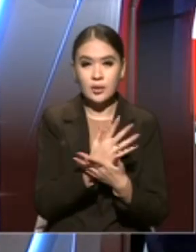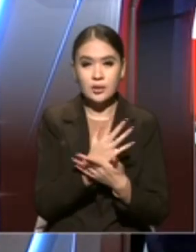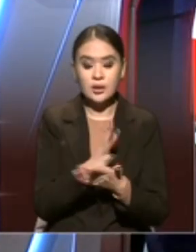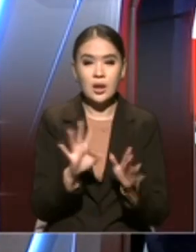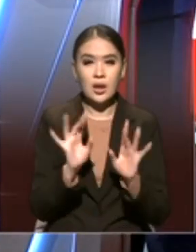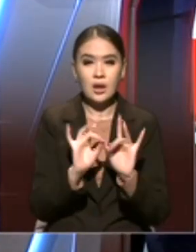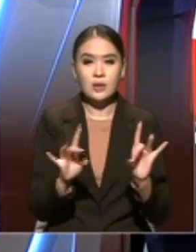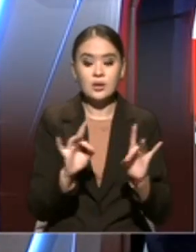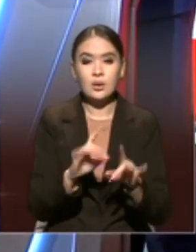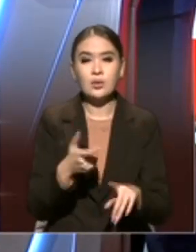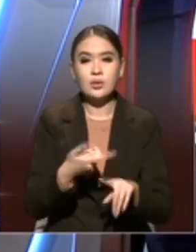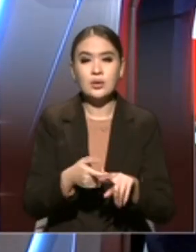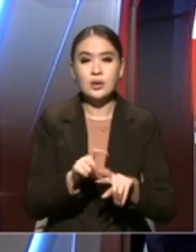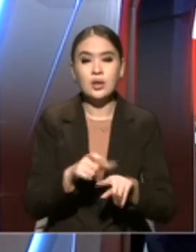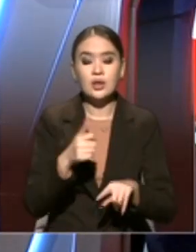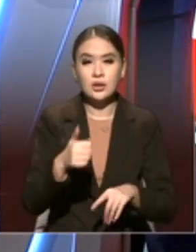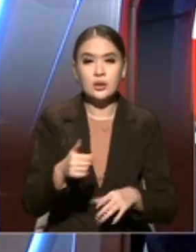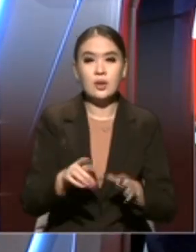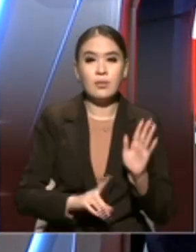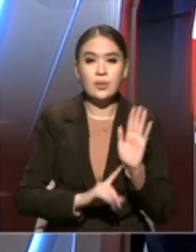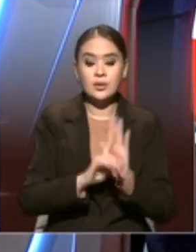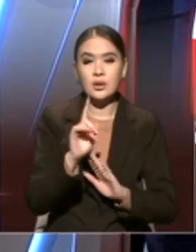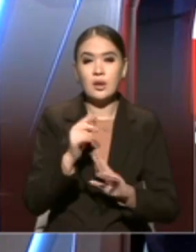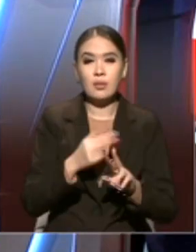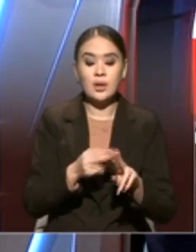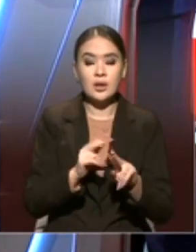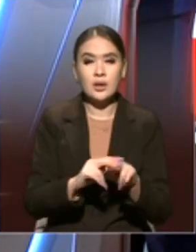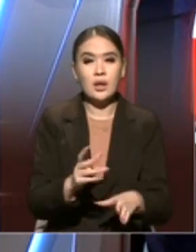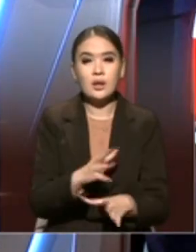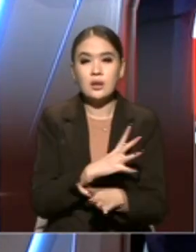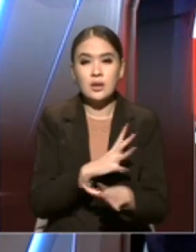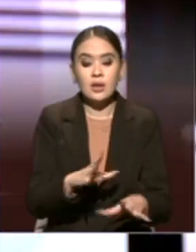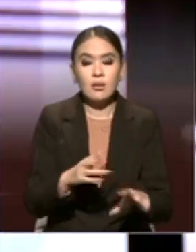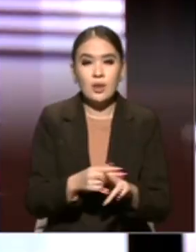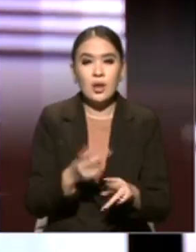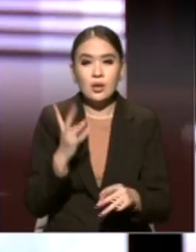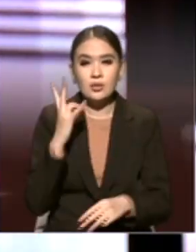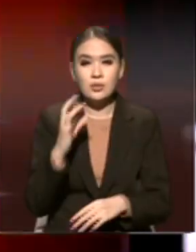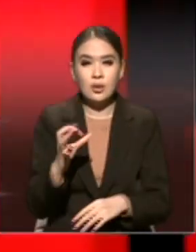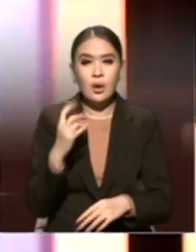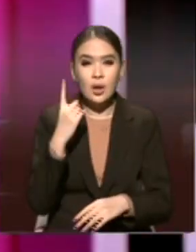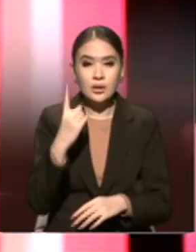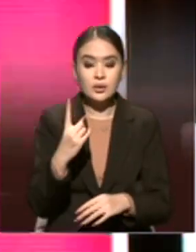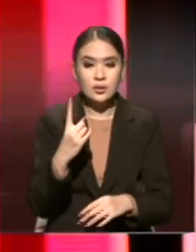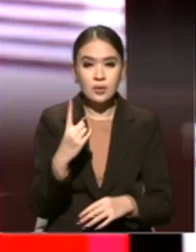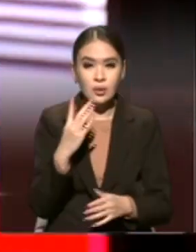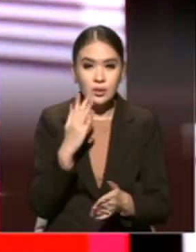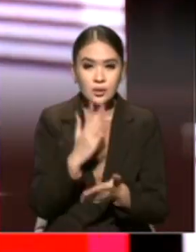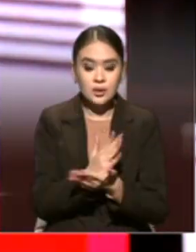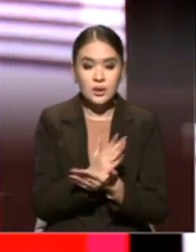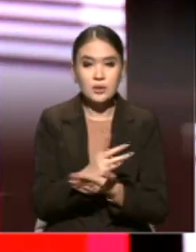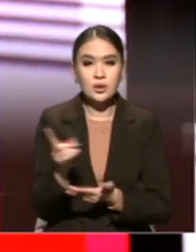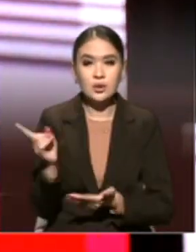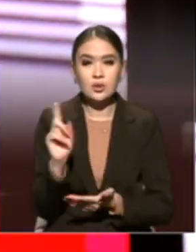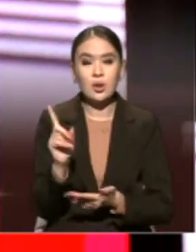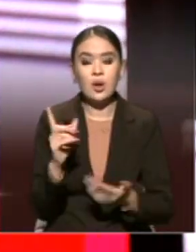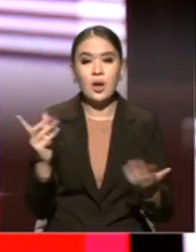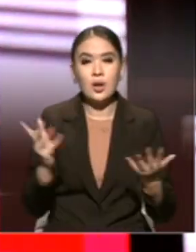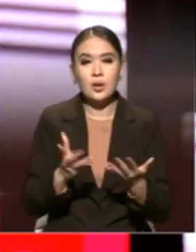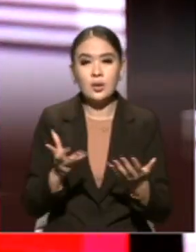Өте жақсы бастама. Бұл қарулы күштерімізде, елімізде болмаған нәрсе. Бірақ бір әттеген ай болмаса екен дейміз. Ол қай